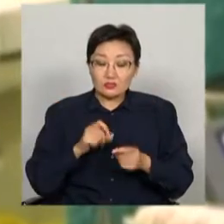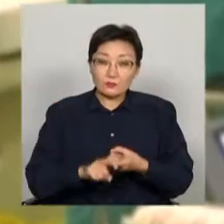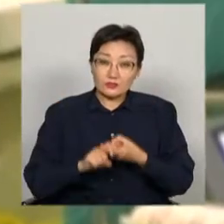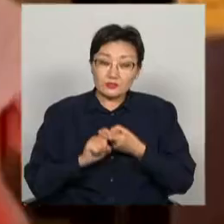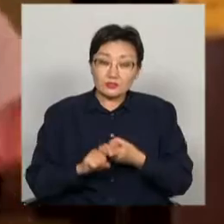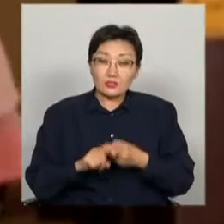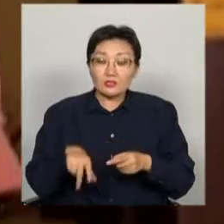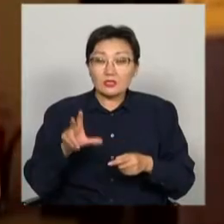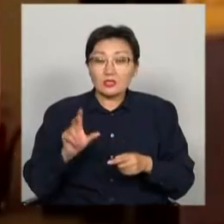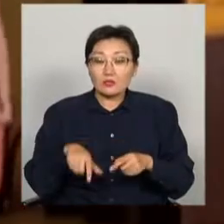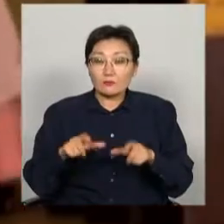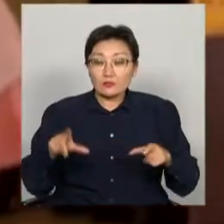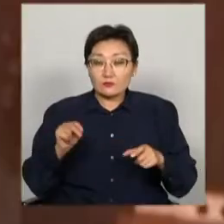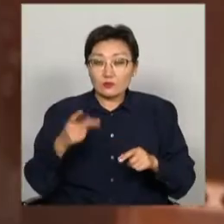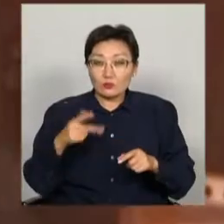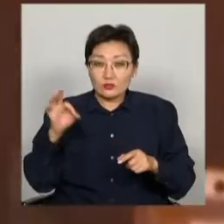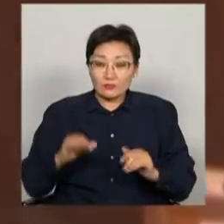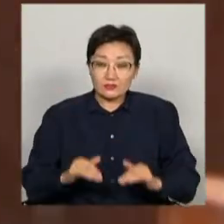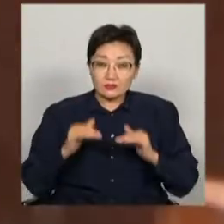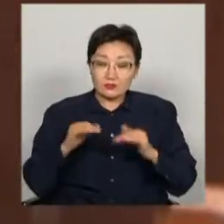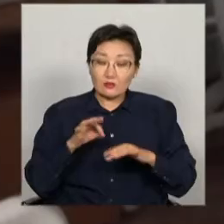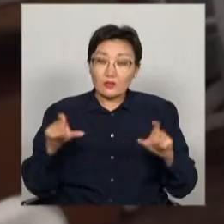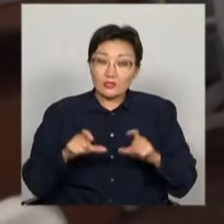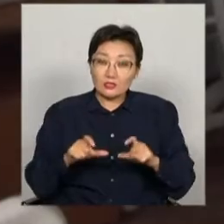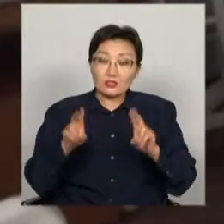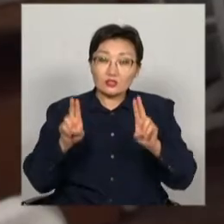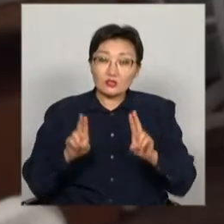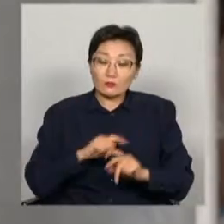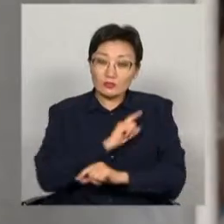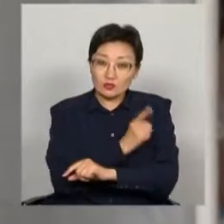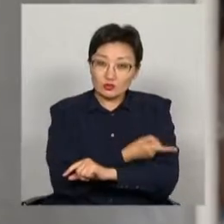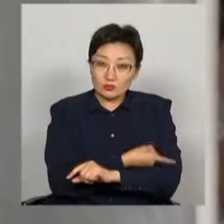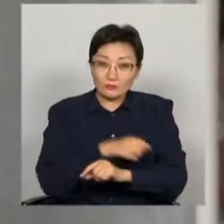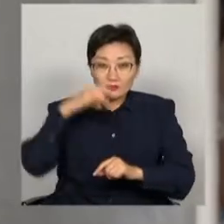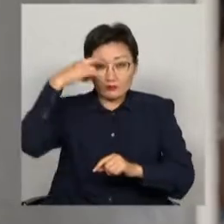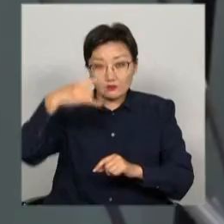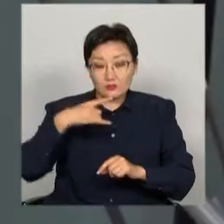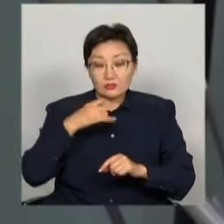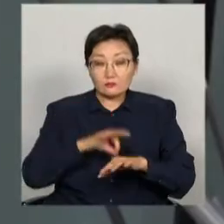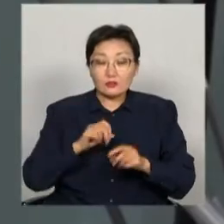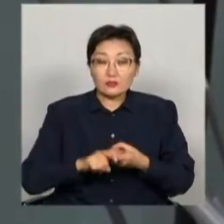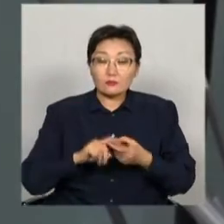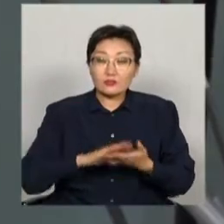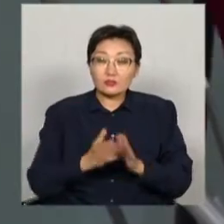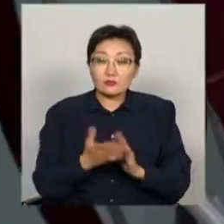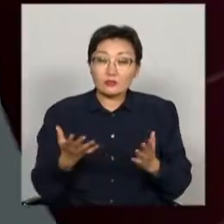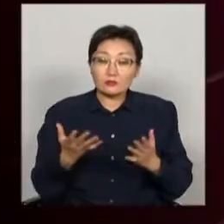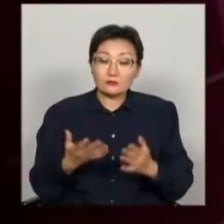коронавирусқа шалдыққандар саны 30%-ға өсіп, карантин шаралары күшейтілуде. Елімізде эпидемиологиялық ахуал